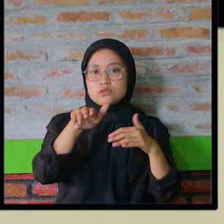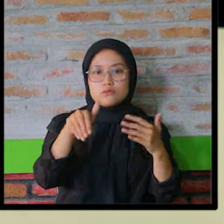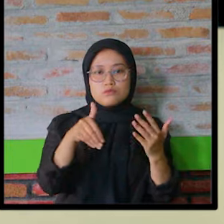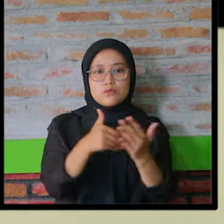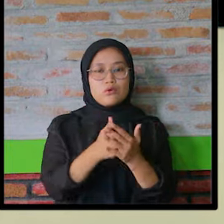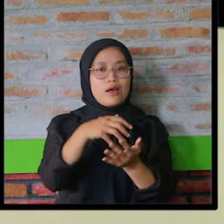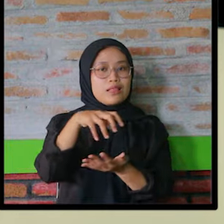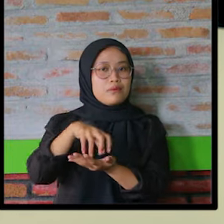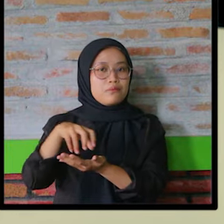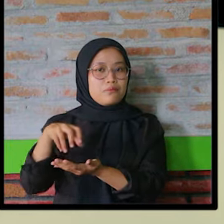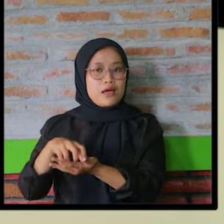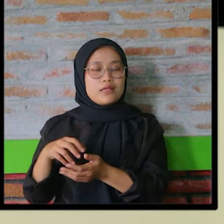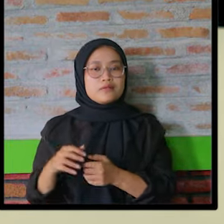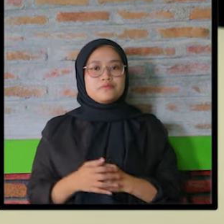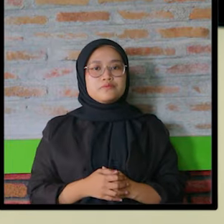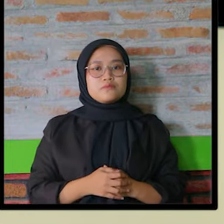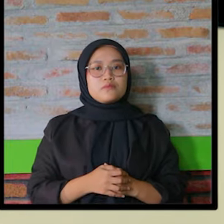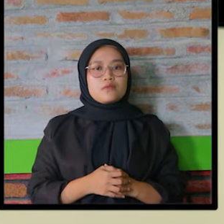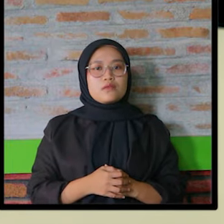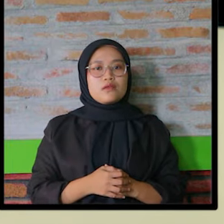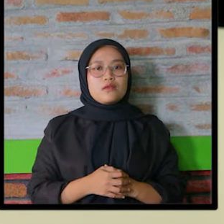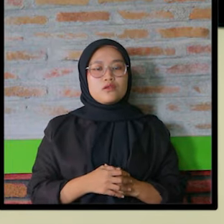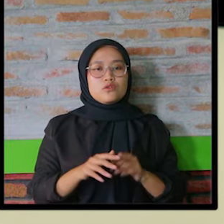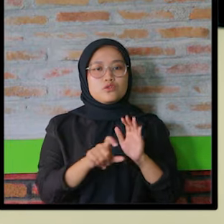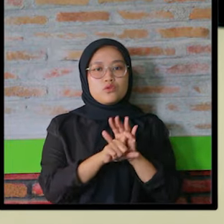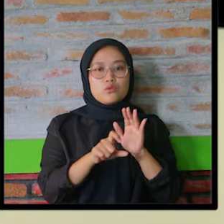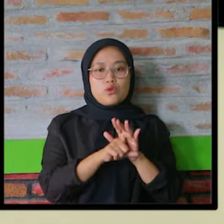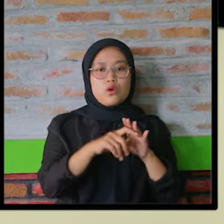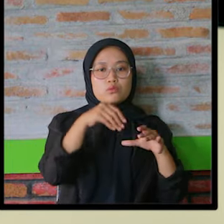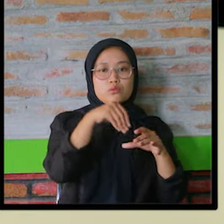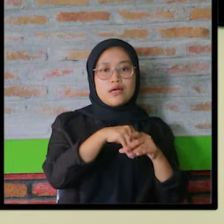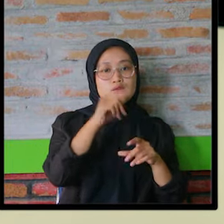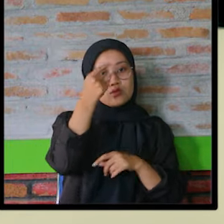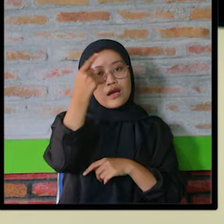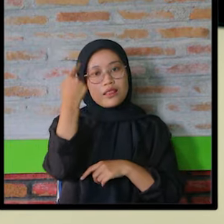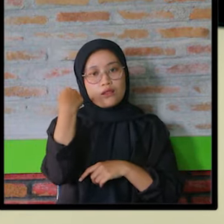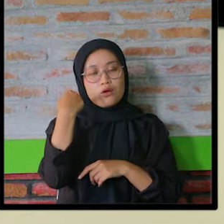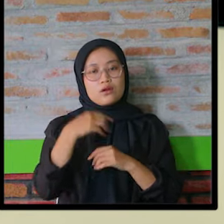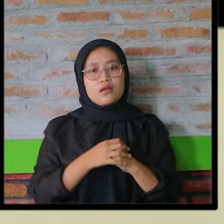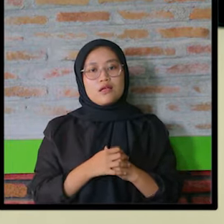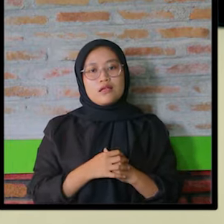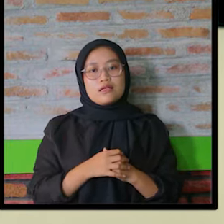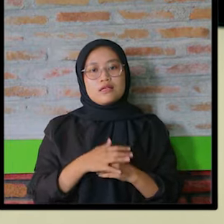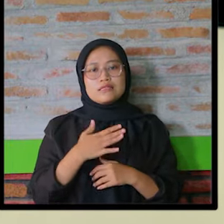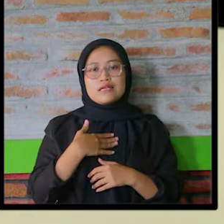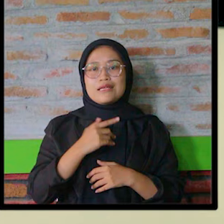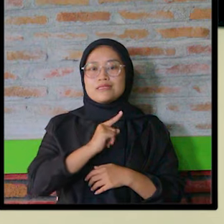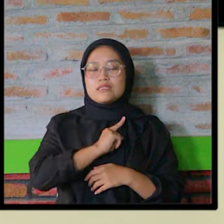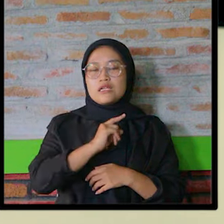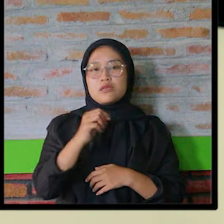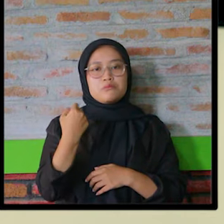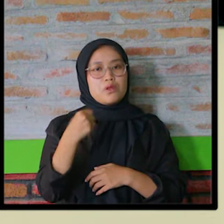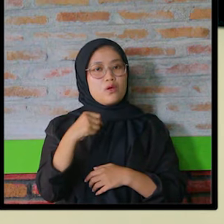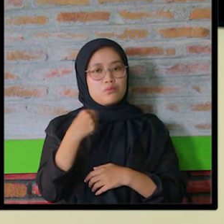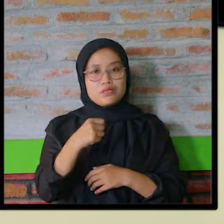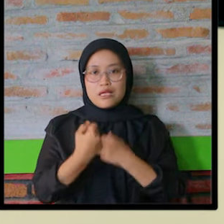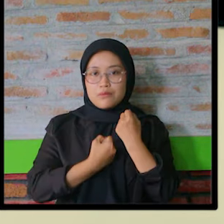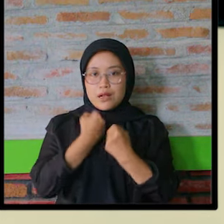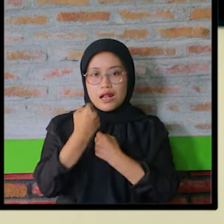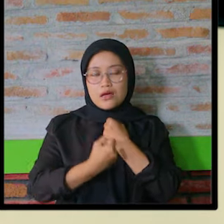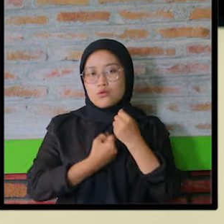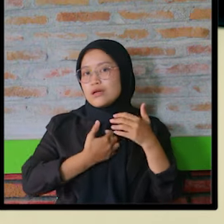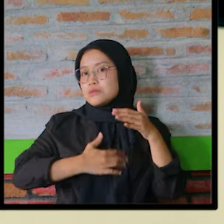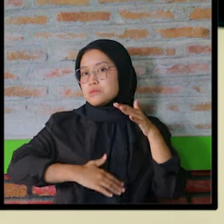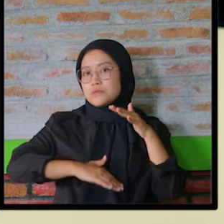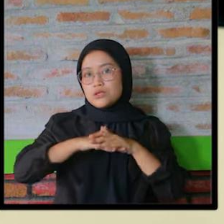e tempat misalnya sejak di masuk di kantor Bagaimana caranya saya sendiri belum bisa melaksanakan sepenuhnya